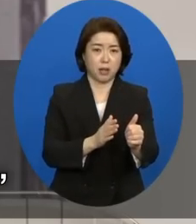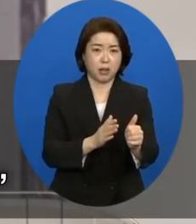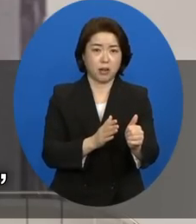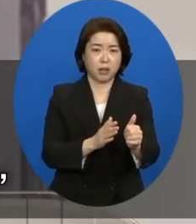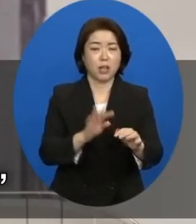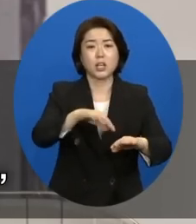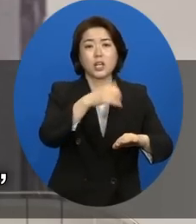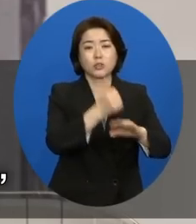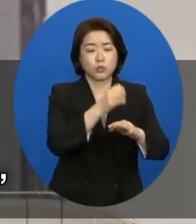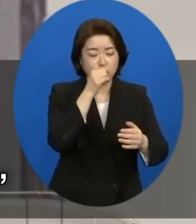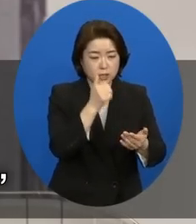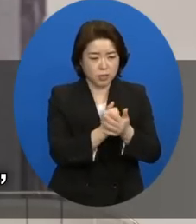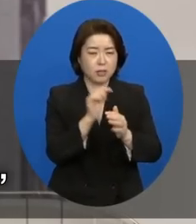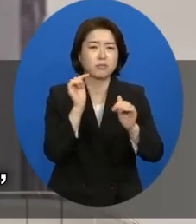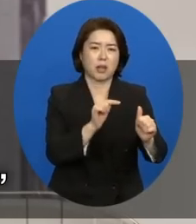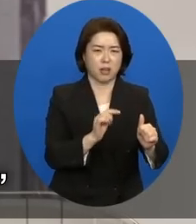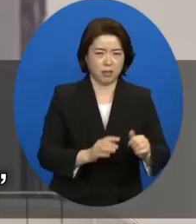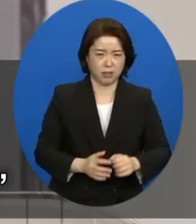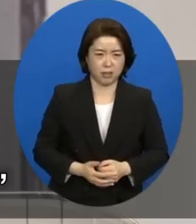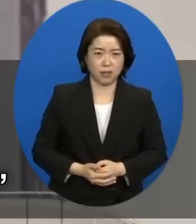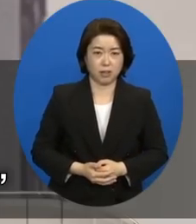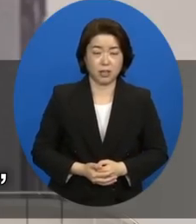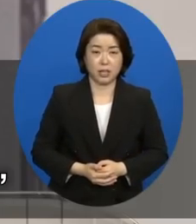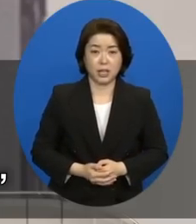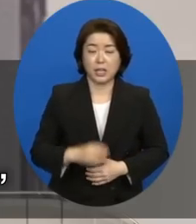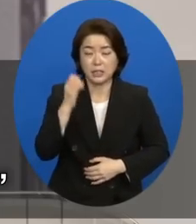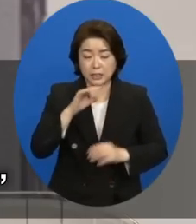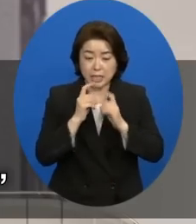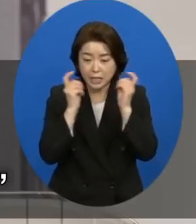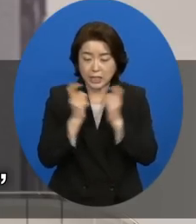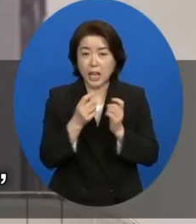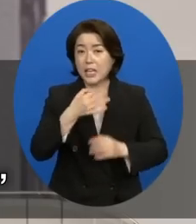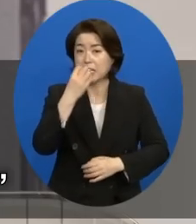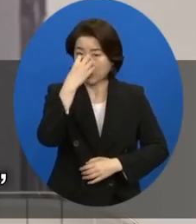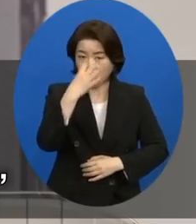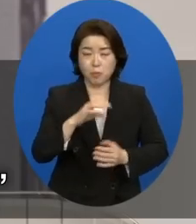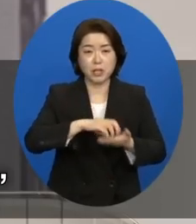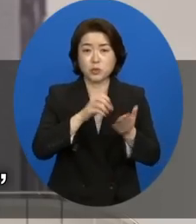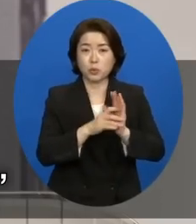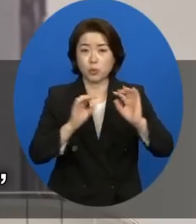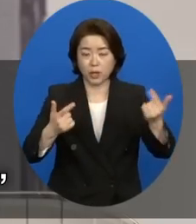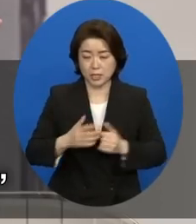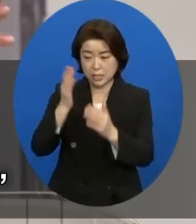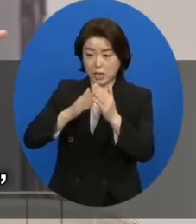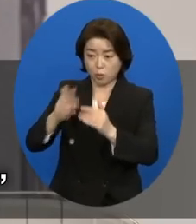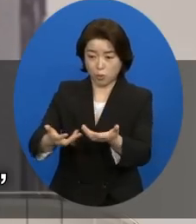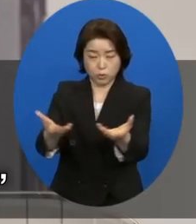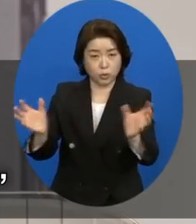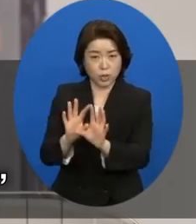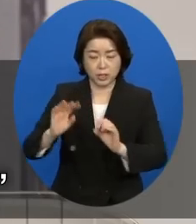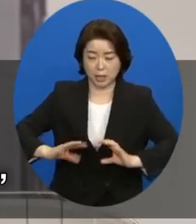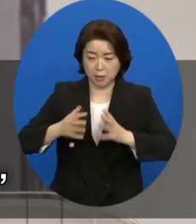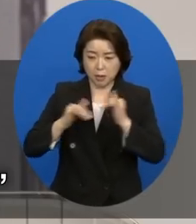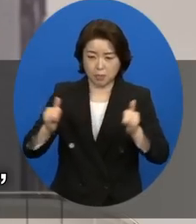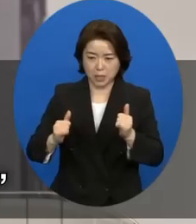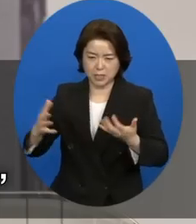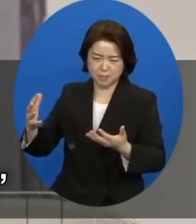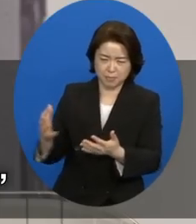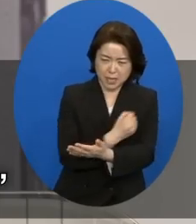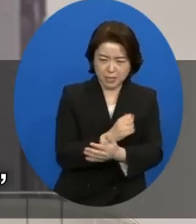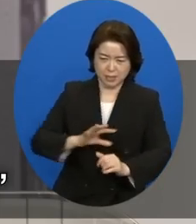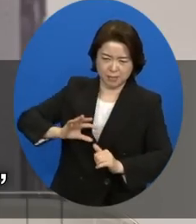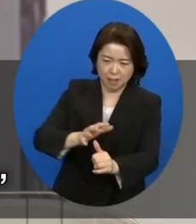속하시는 시작합 니다 단지 왕의 개인의 교만 정도가 아니고 공적인 영역에서 백성들을 착취했던